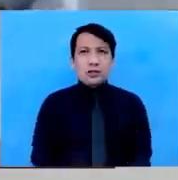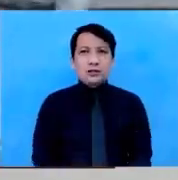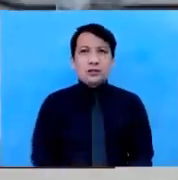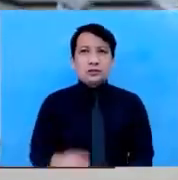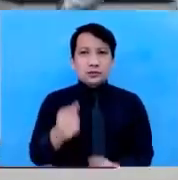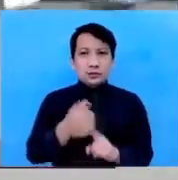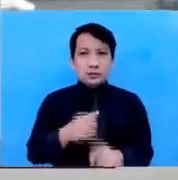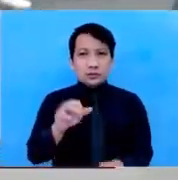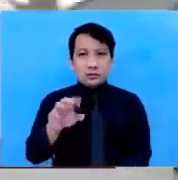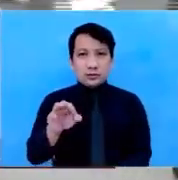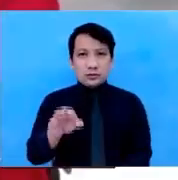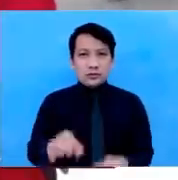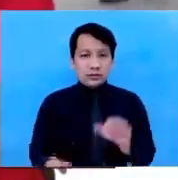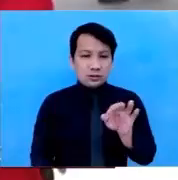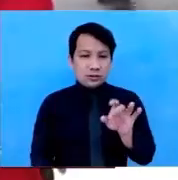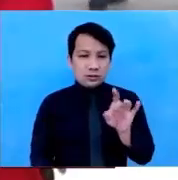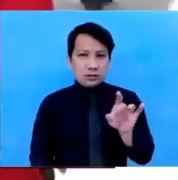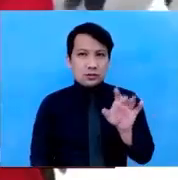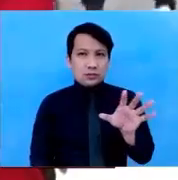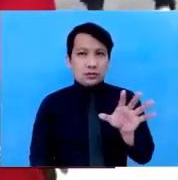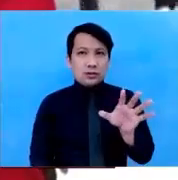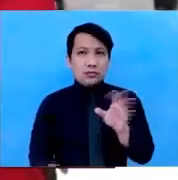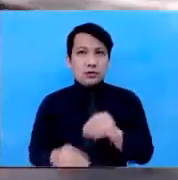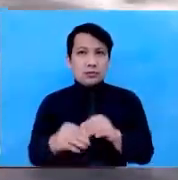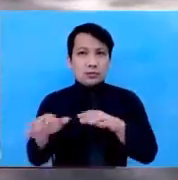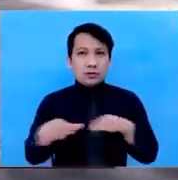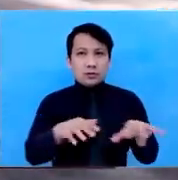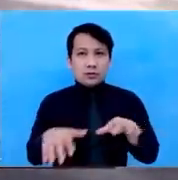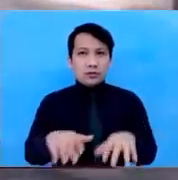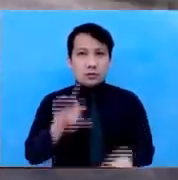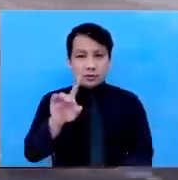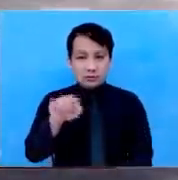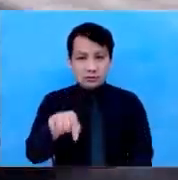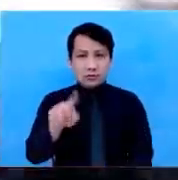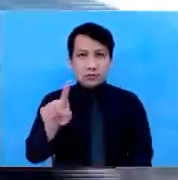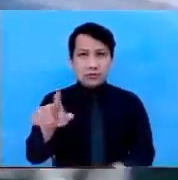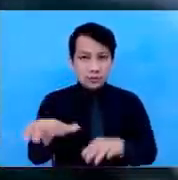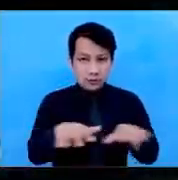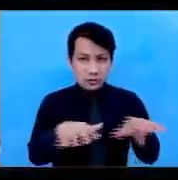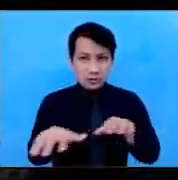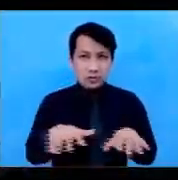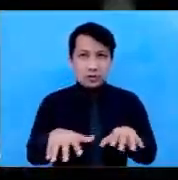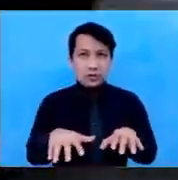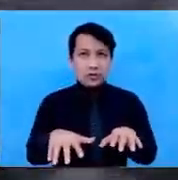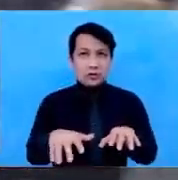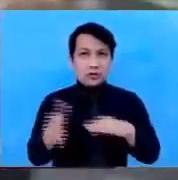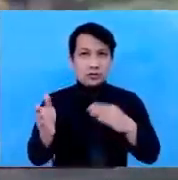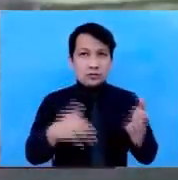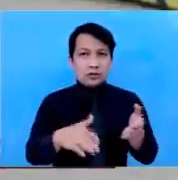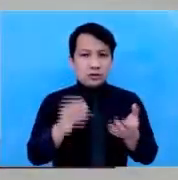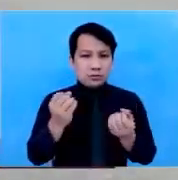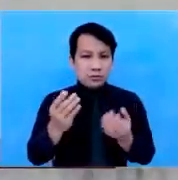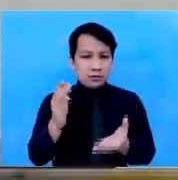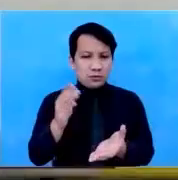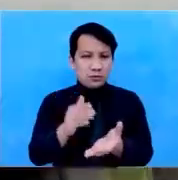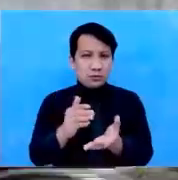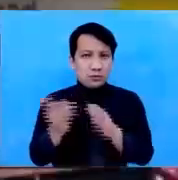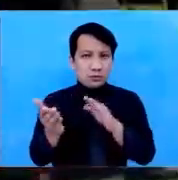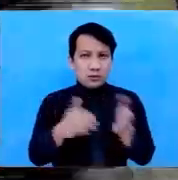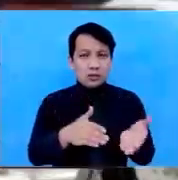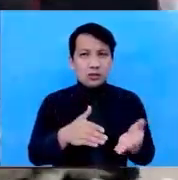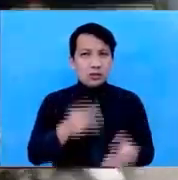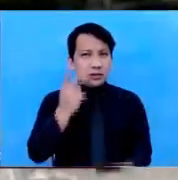September 19, 1985, nang tumama naman ang 8.1 na lindol na kumitil sa libo-libong buhay. Tingin tuloy ng